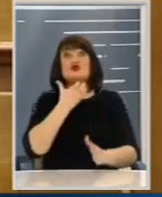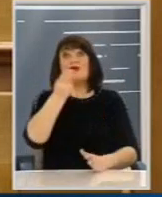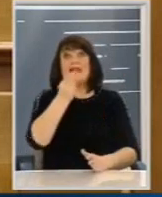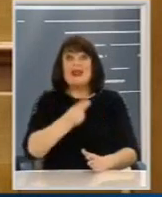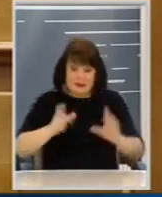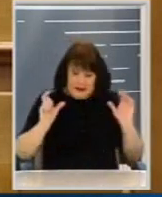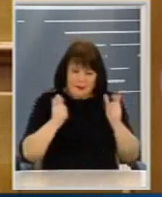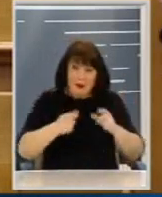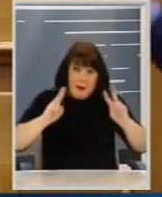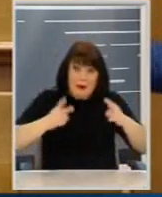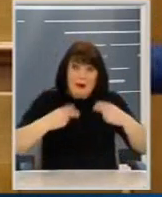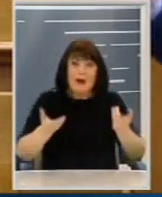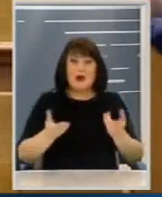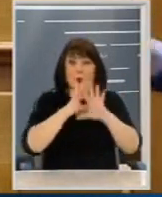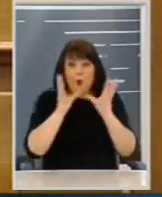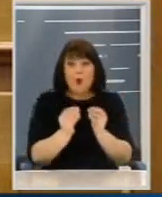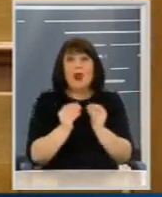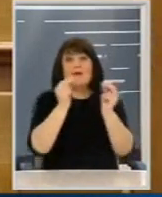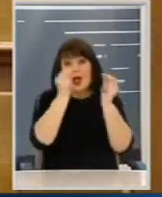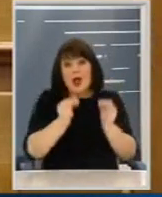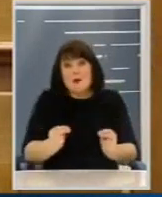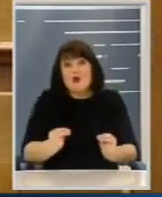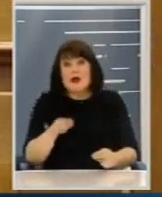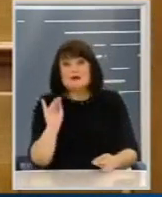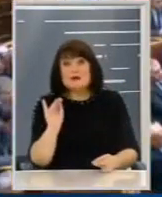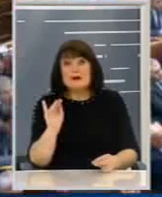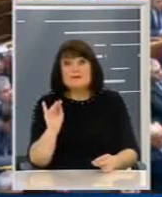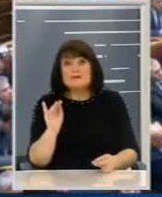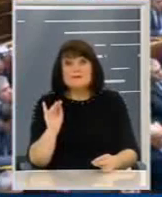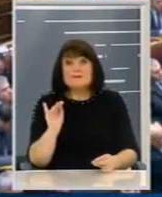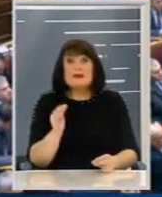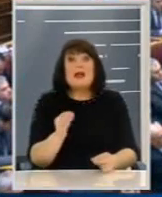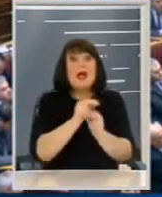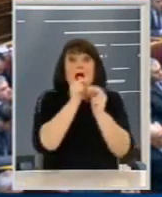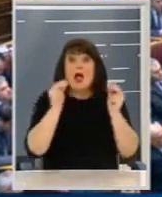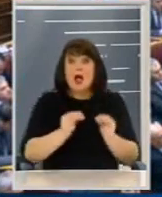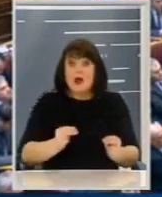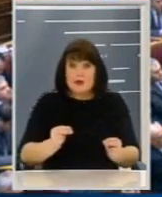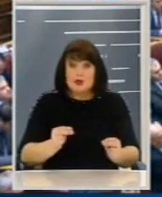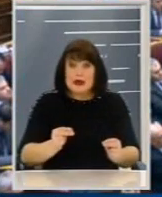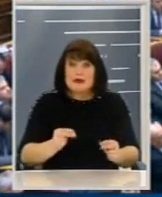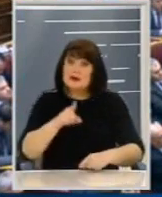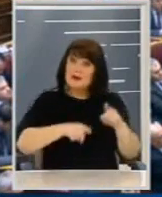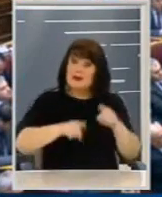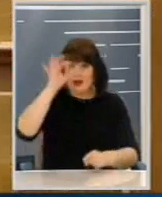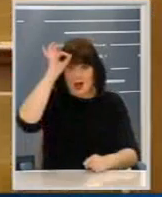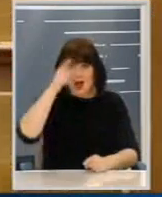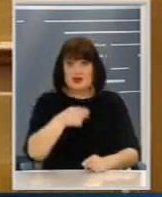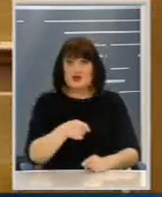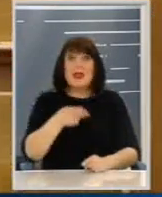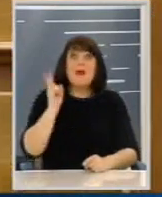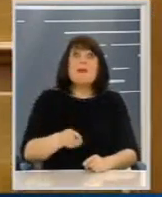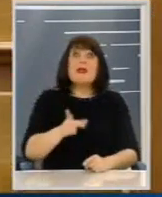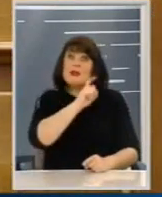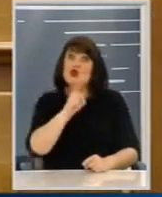και οργανωμένου εγκλήματος. Αυτά τα αποτελέσματα, κύριε Μητσοτάκη, είναι αποτελέσματα για τα οποία κάποιοι αστυνομικοί έβαλαν σε κίνδυνο τη